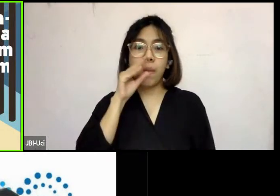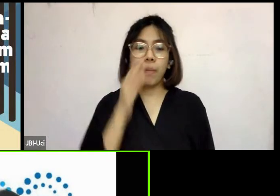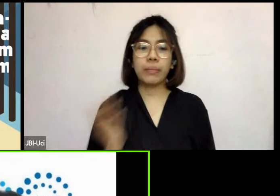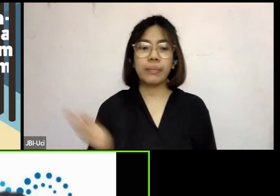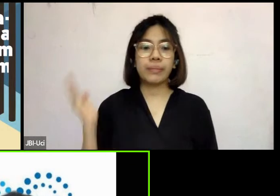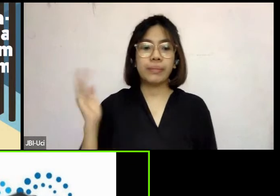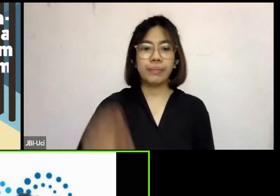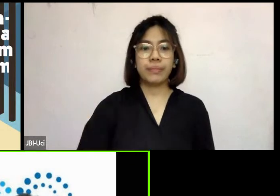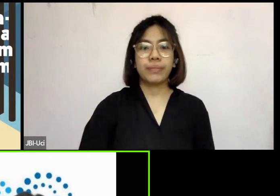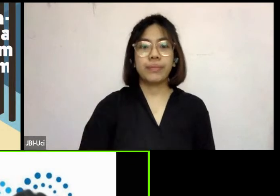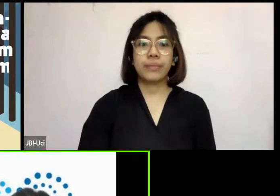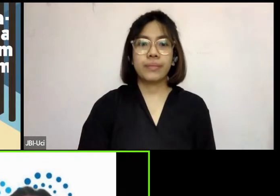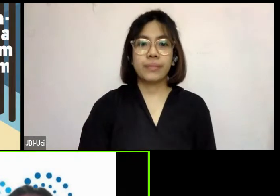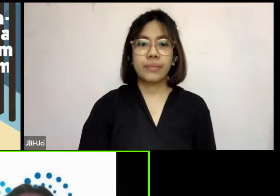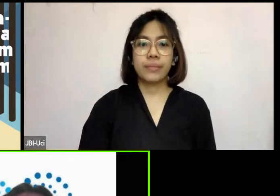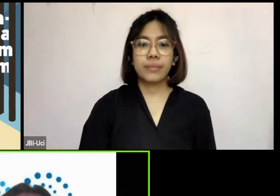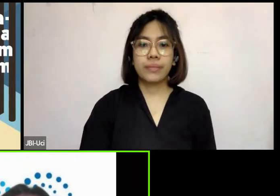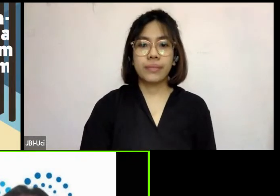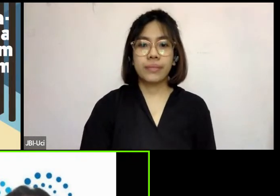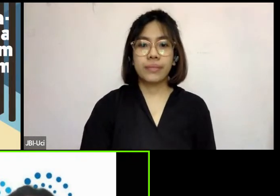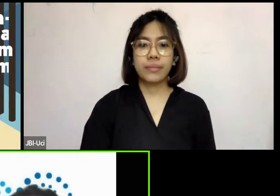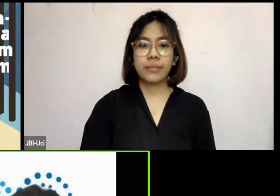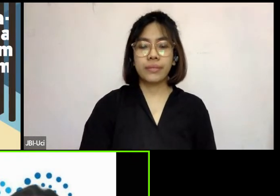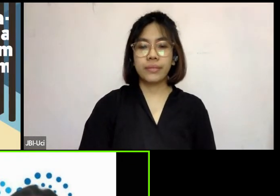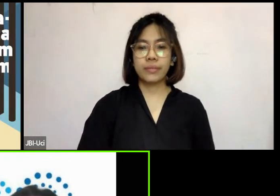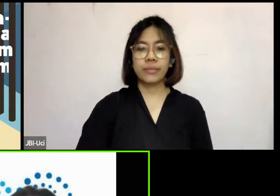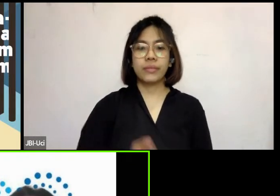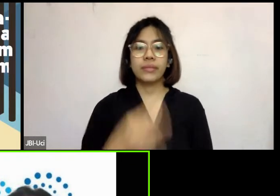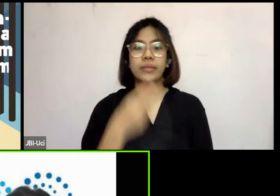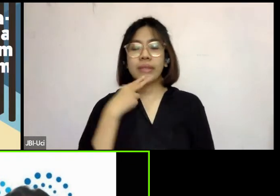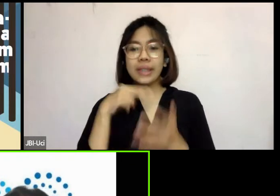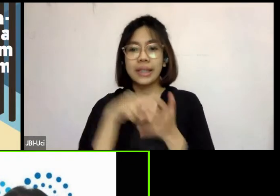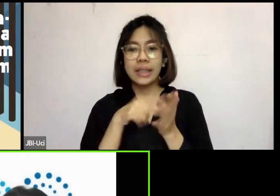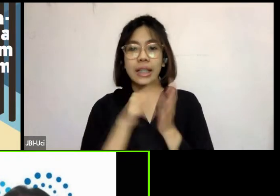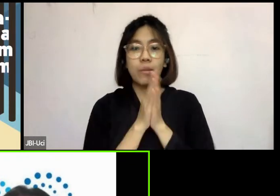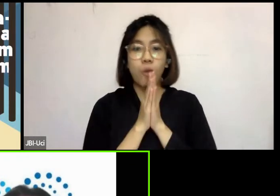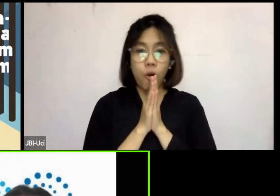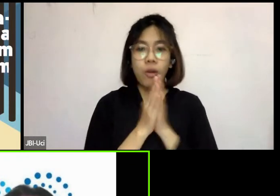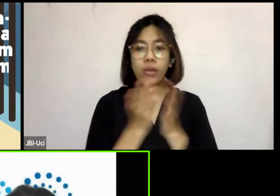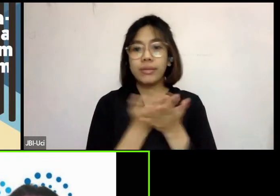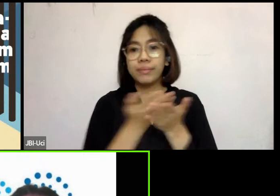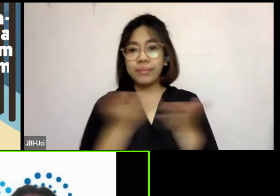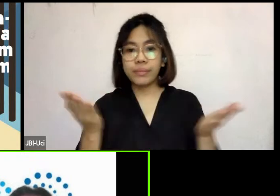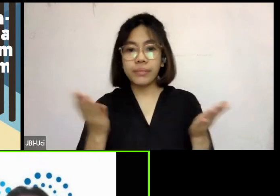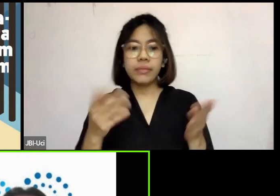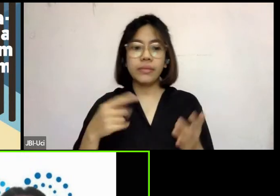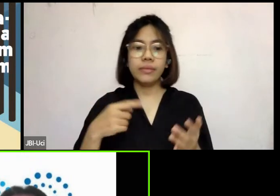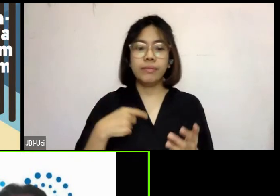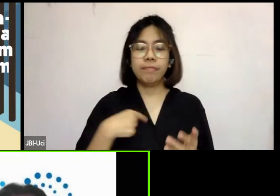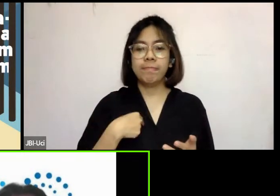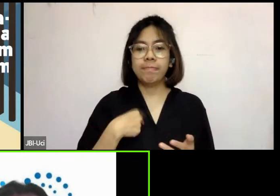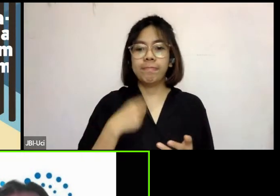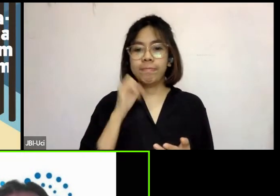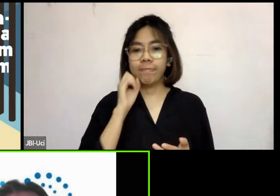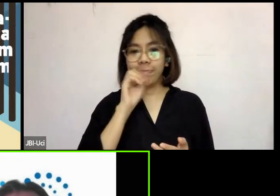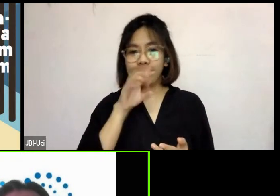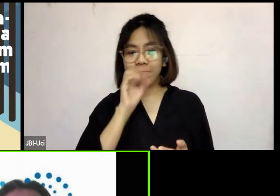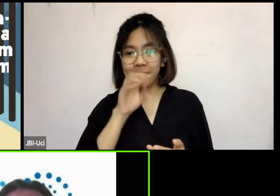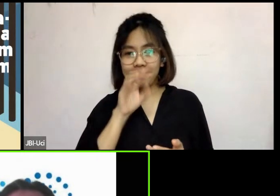Terima kasih emas jamaah mohon izin Pak Arif Bang Rival dan Mbak Zulfa mau